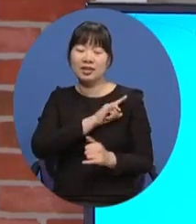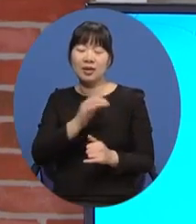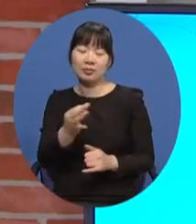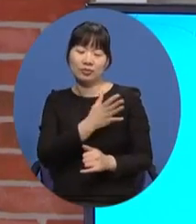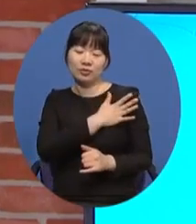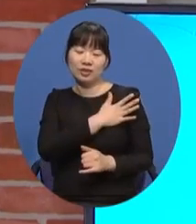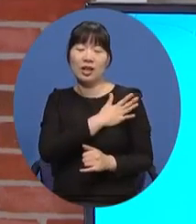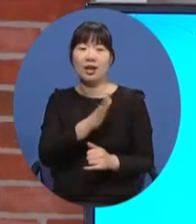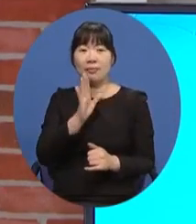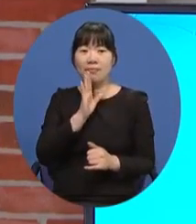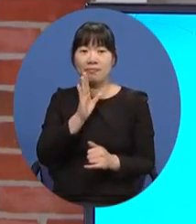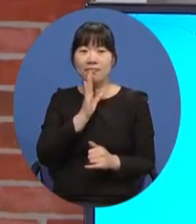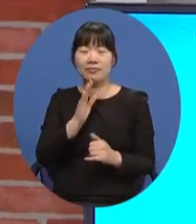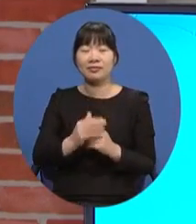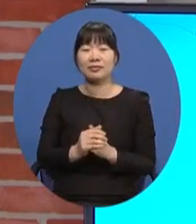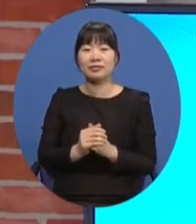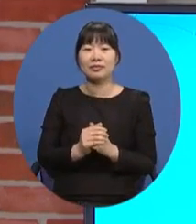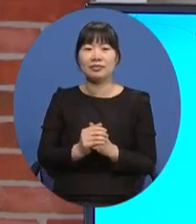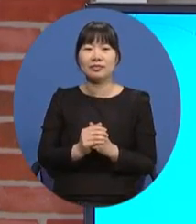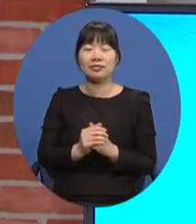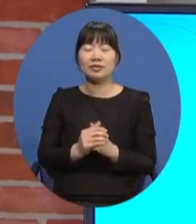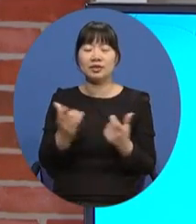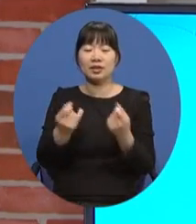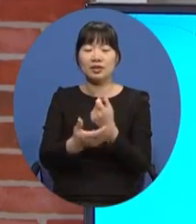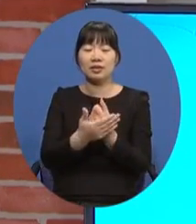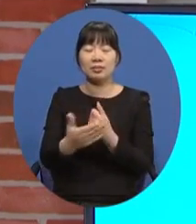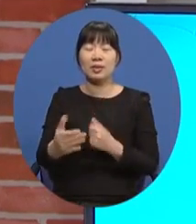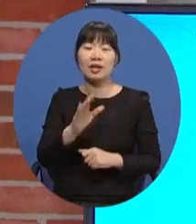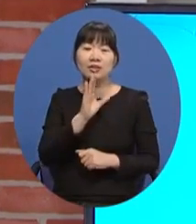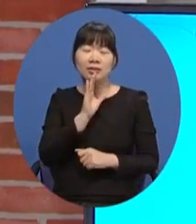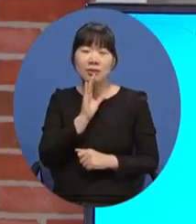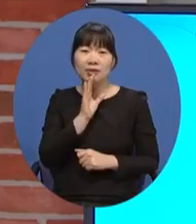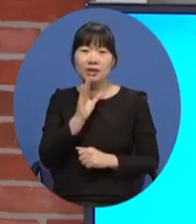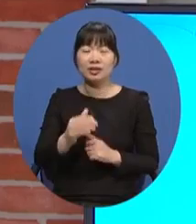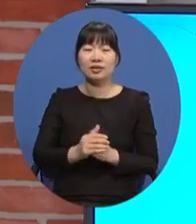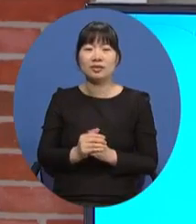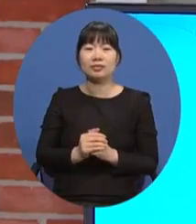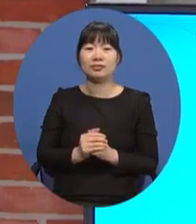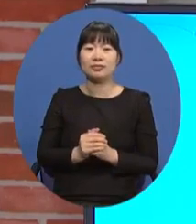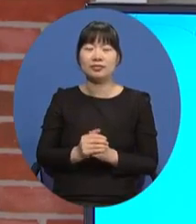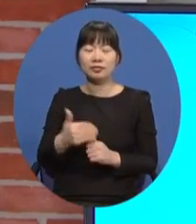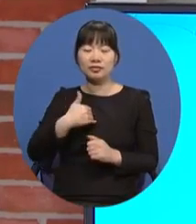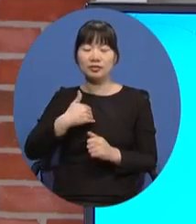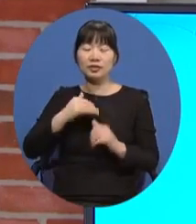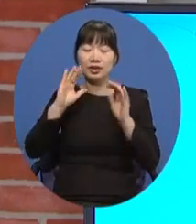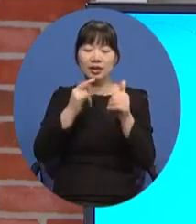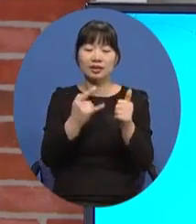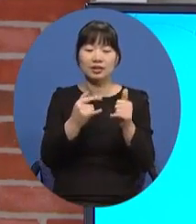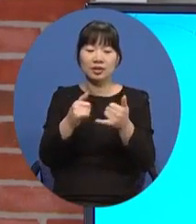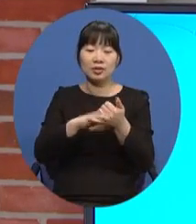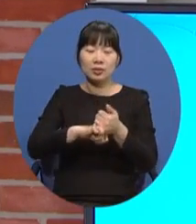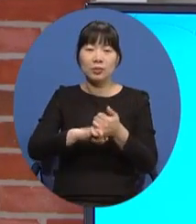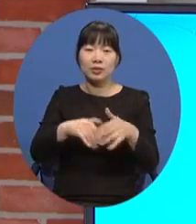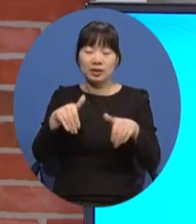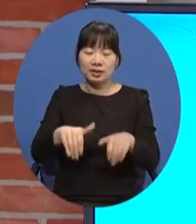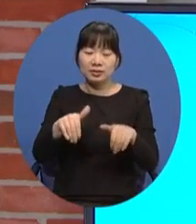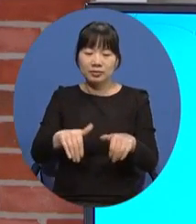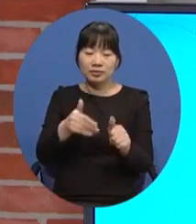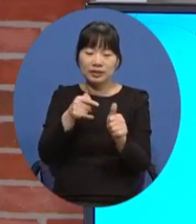부자다. 그런 이야기랍니다. 그러니까 정말 이 저는 아이들에게 꼭 심부름을